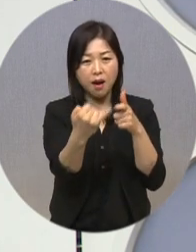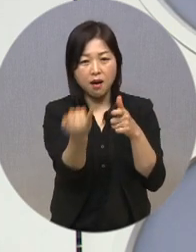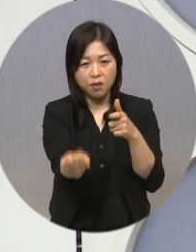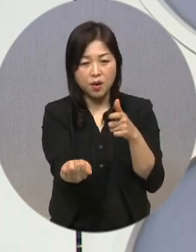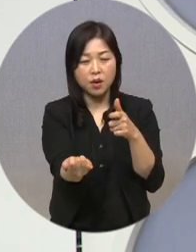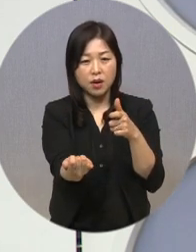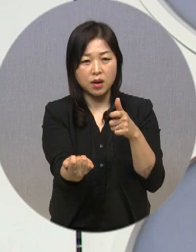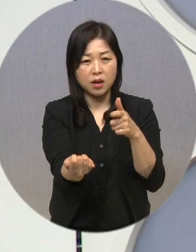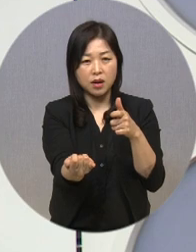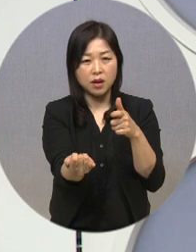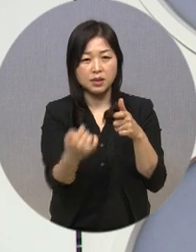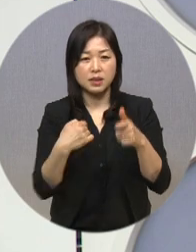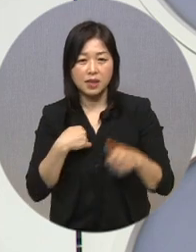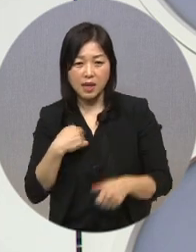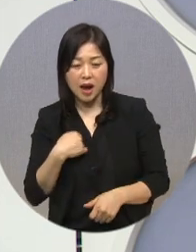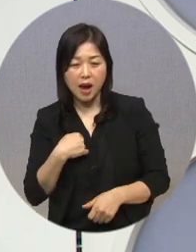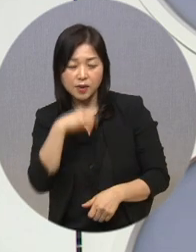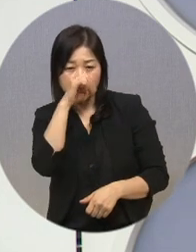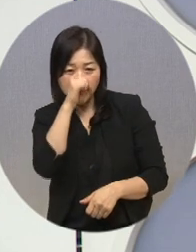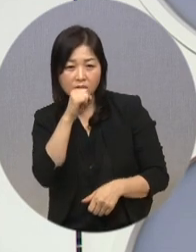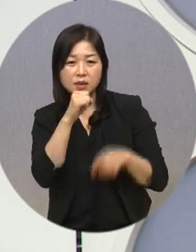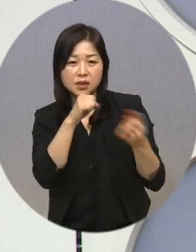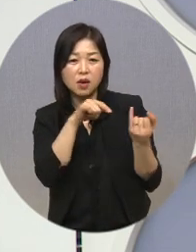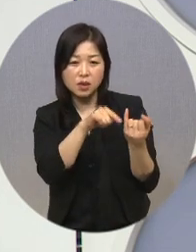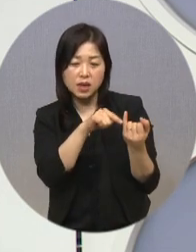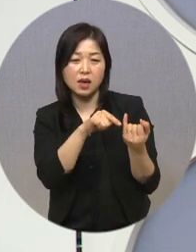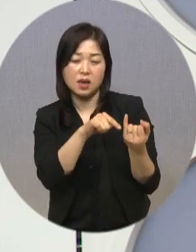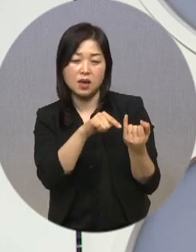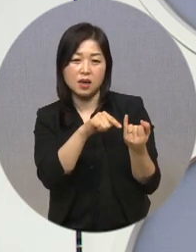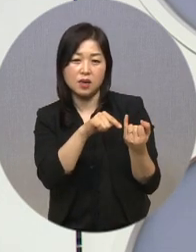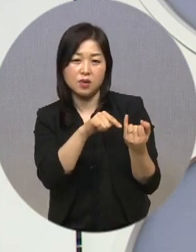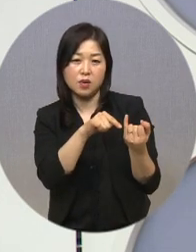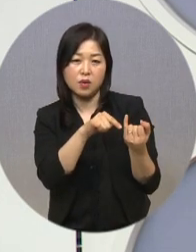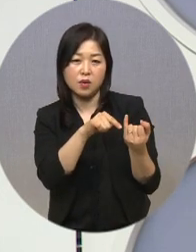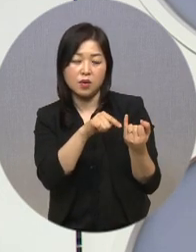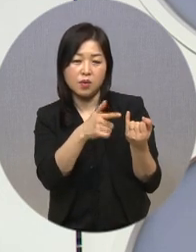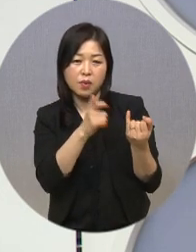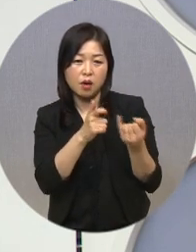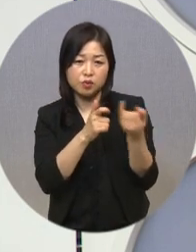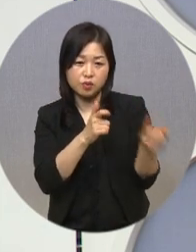내가 짝사랑하던 누이 동생을 쏴서 죽이고 자기 자살했습니다.